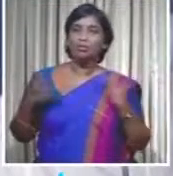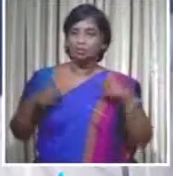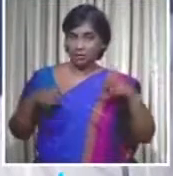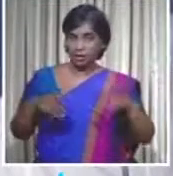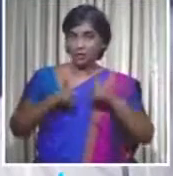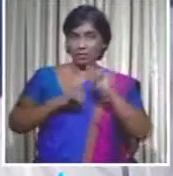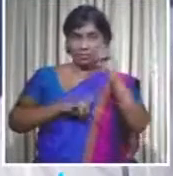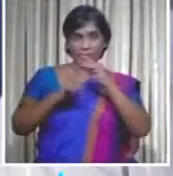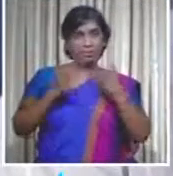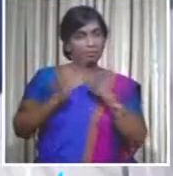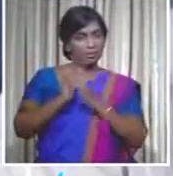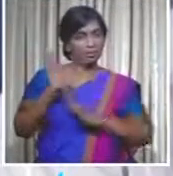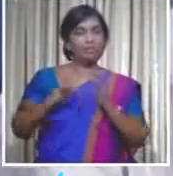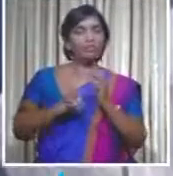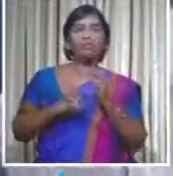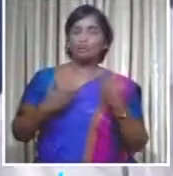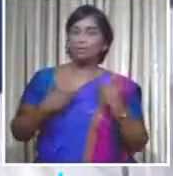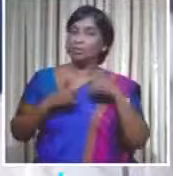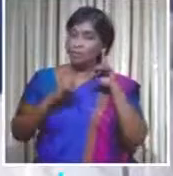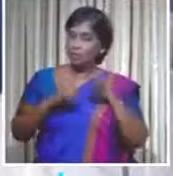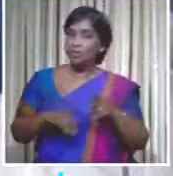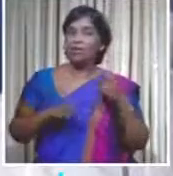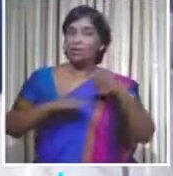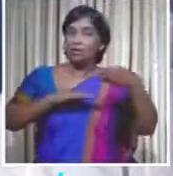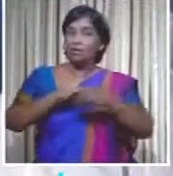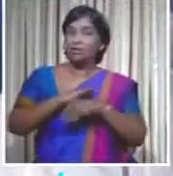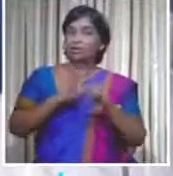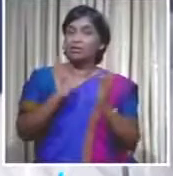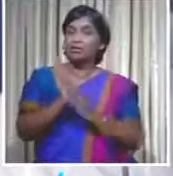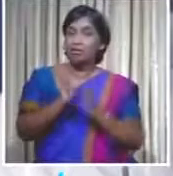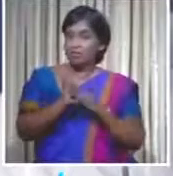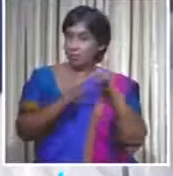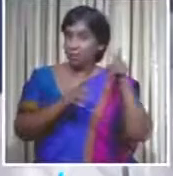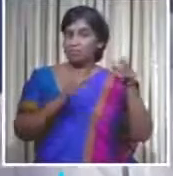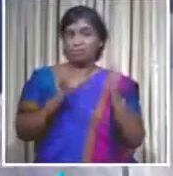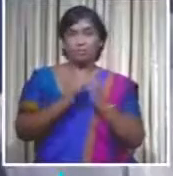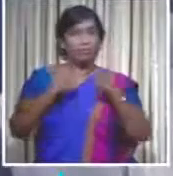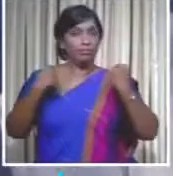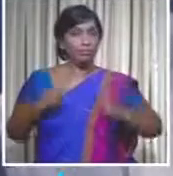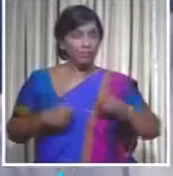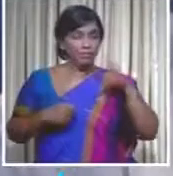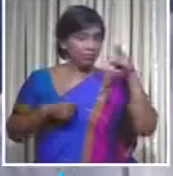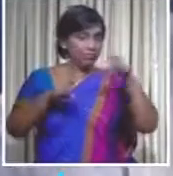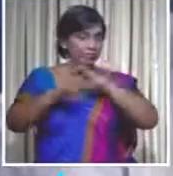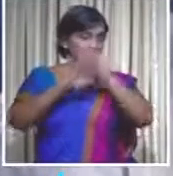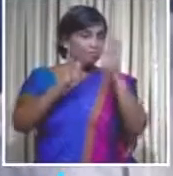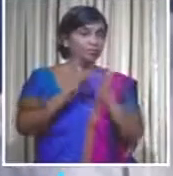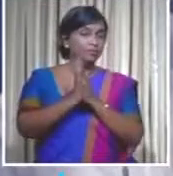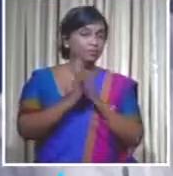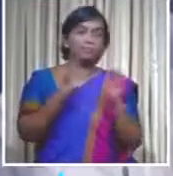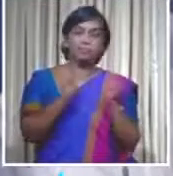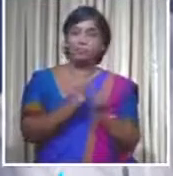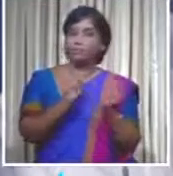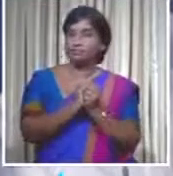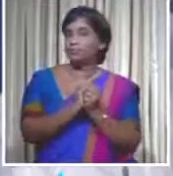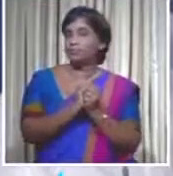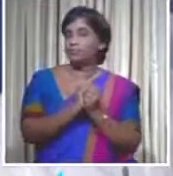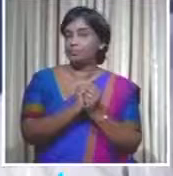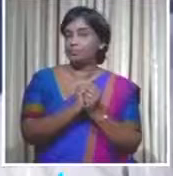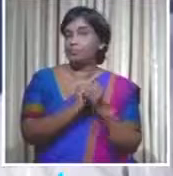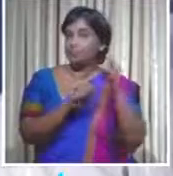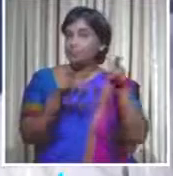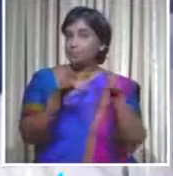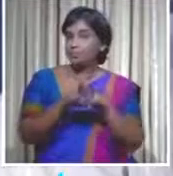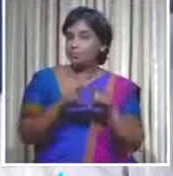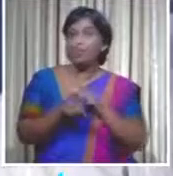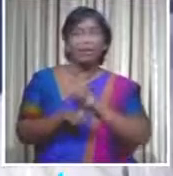पार्लिमेंट मंत्री और हटियट हेमा यद अल्लस दूषण कमिशमे सभापति तुम्हें ये खंडाय वेडकरा हेमना